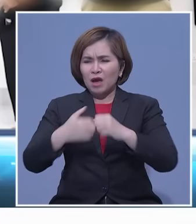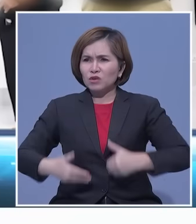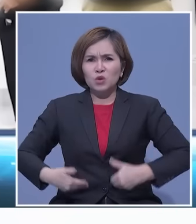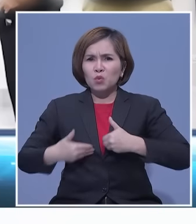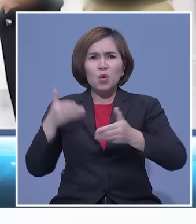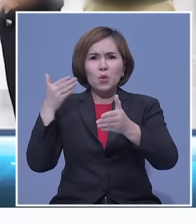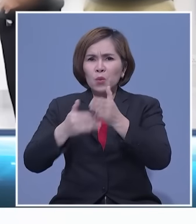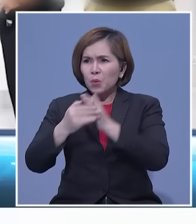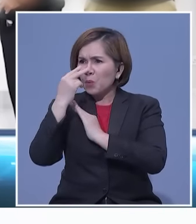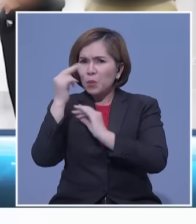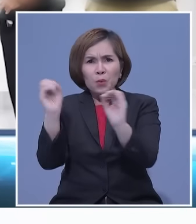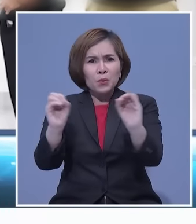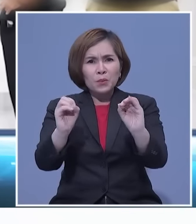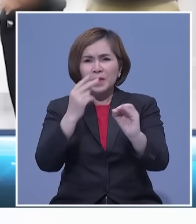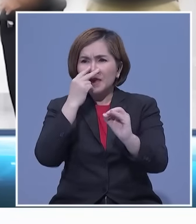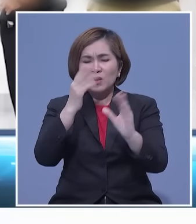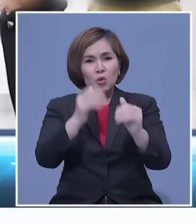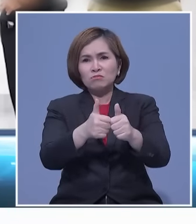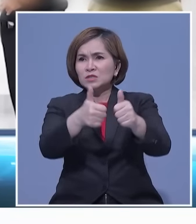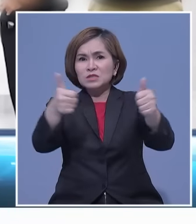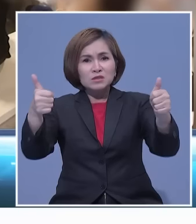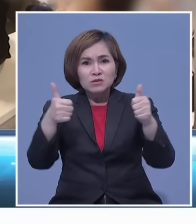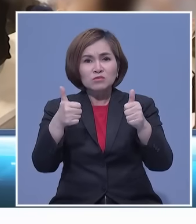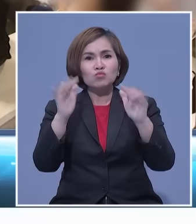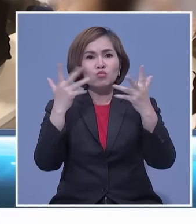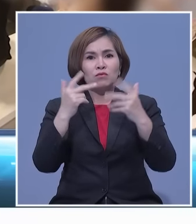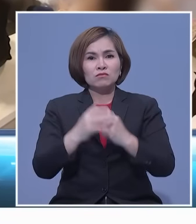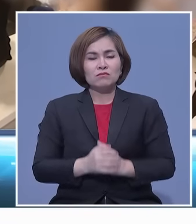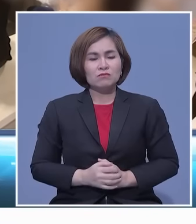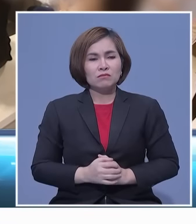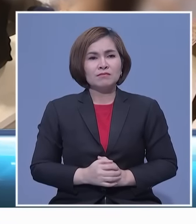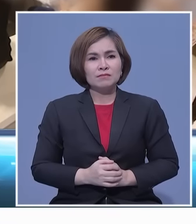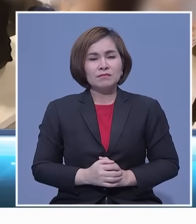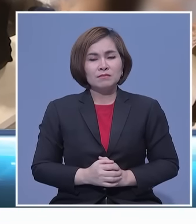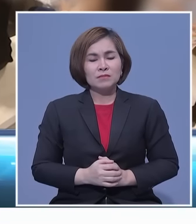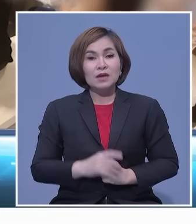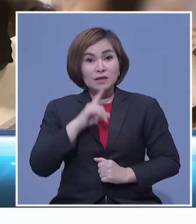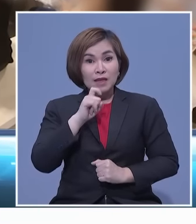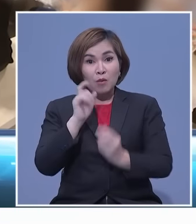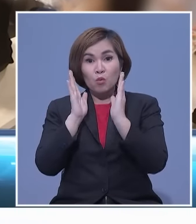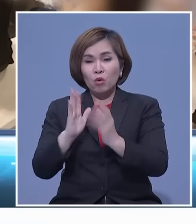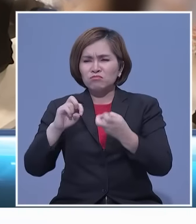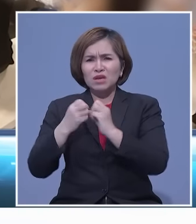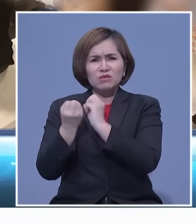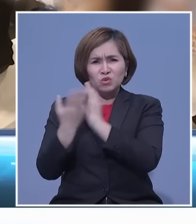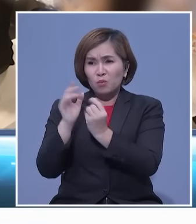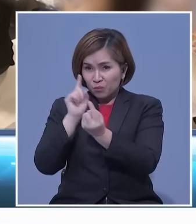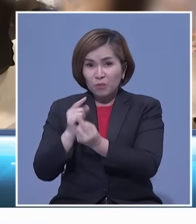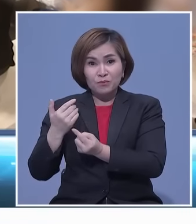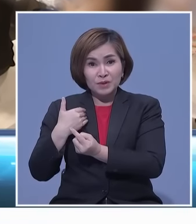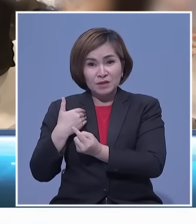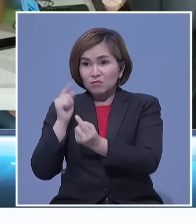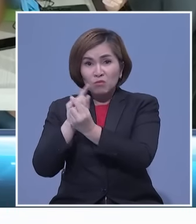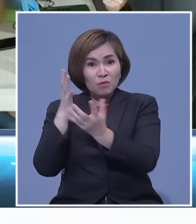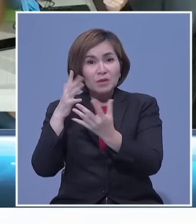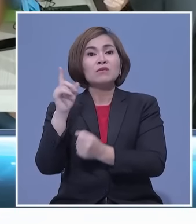สำเร็จเลยเข้าไปเห็นแต่คนเป็นบอสเห็นแต่คอคำถามก็คือพี่แซมเจอหรือเปล่าคนที่เเป็นผู้เสียหายหรือเจอแค่